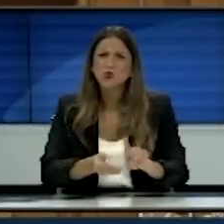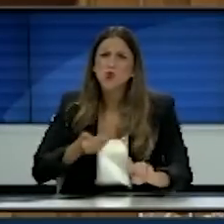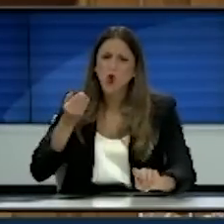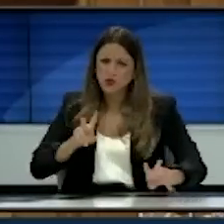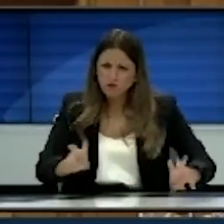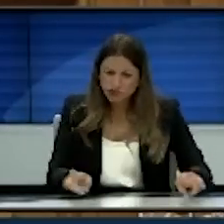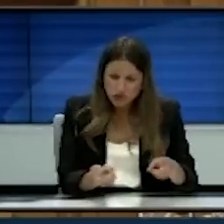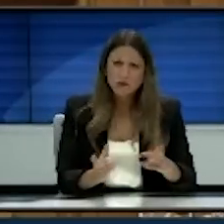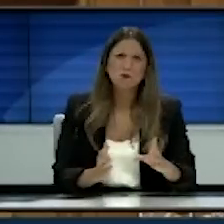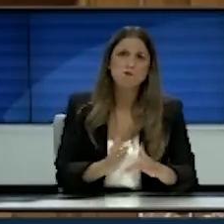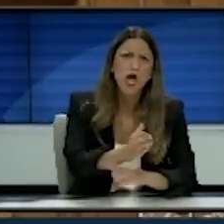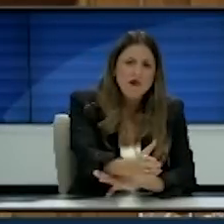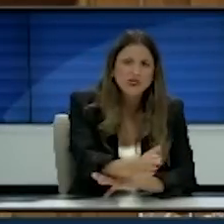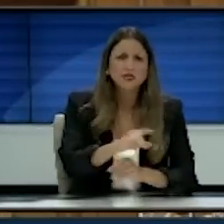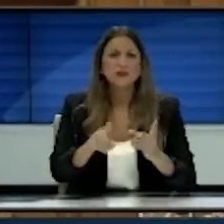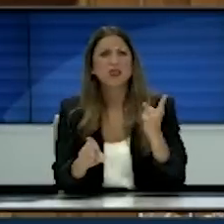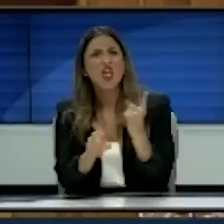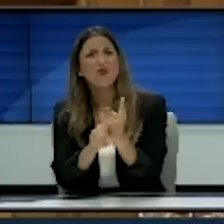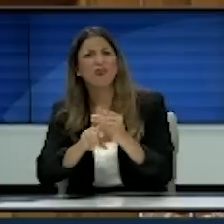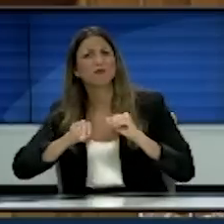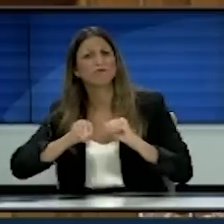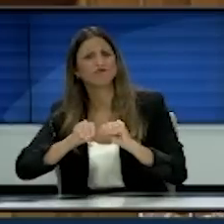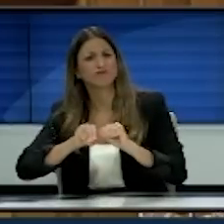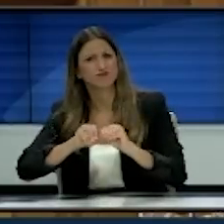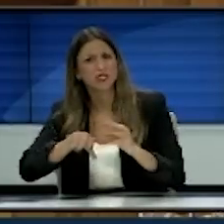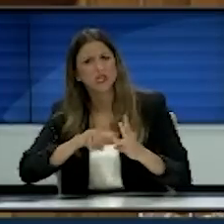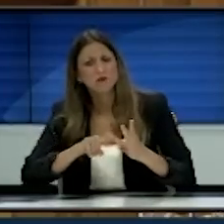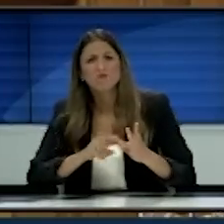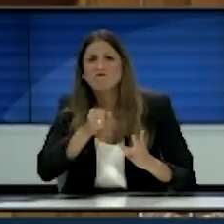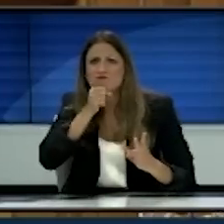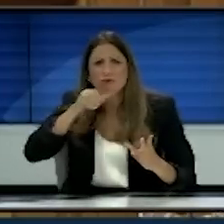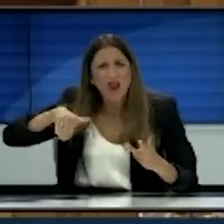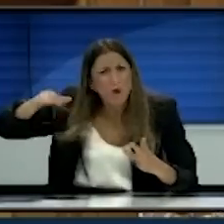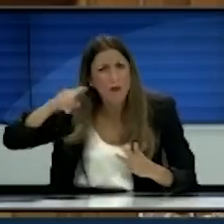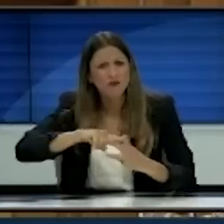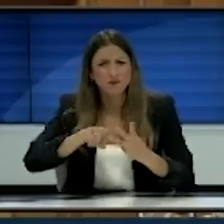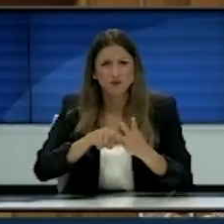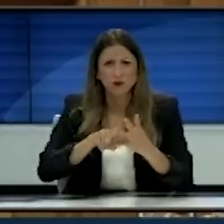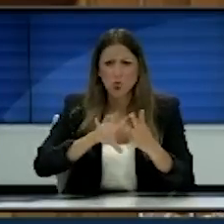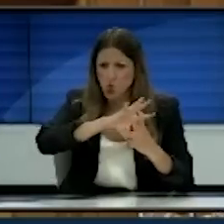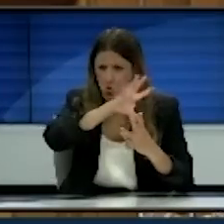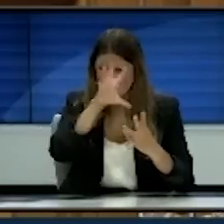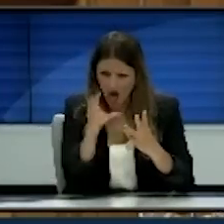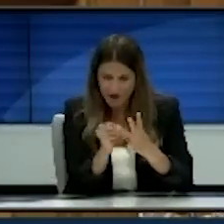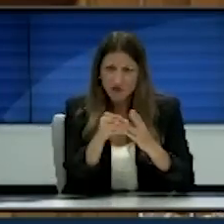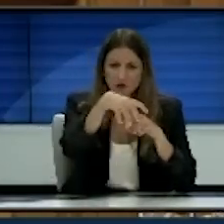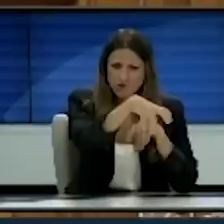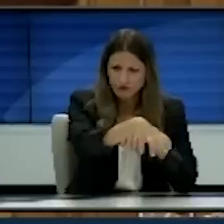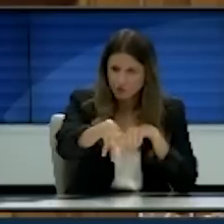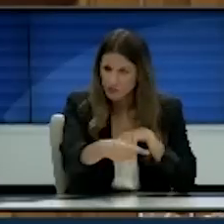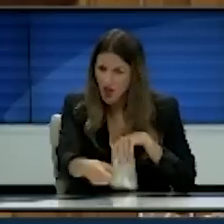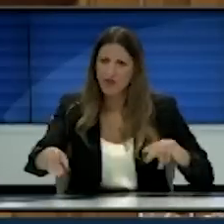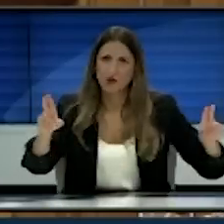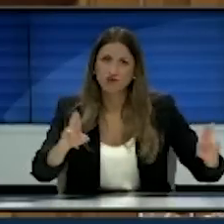έγκαιρη παρέμβαση, την ειδική αγωγή, αλλά και την τρίτη ηλικία, την αποκατάσταση. Από πού και ως